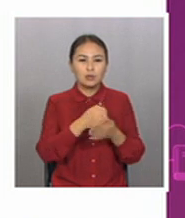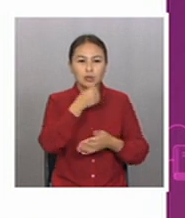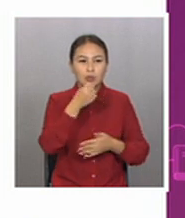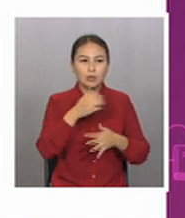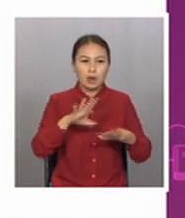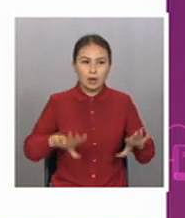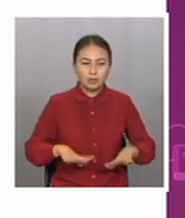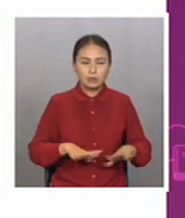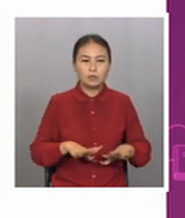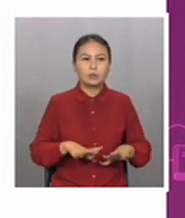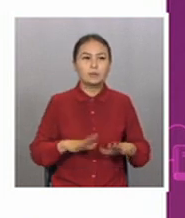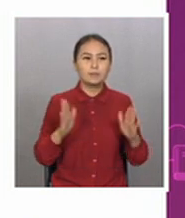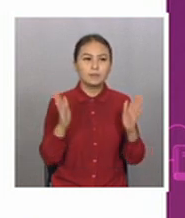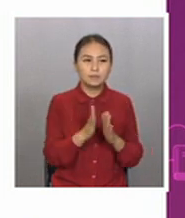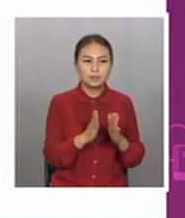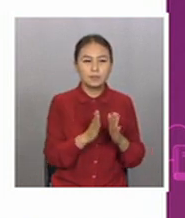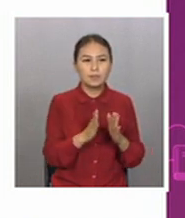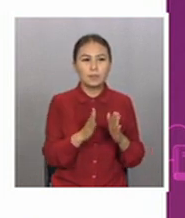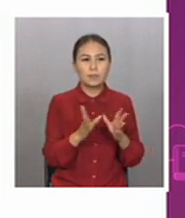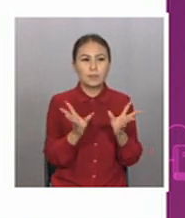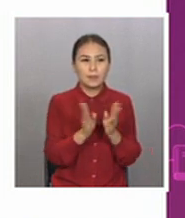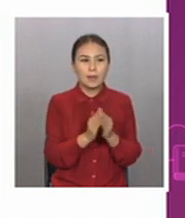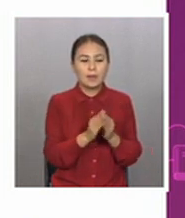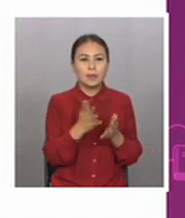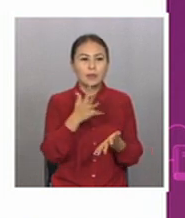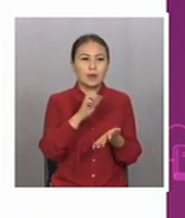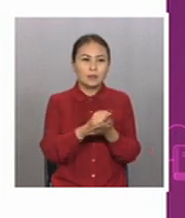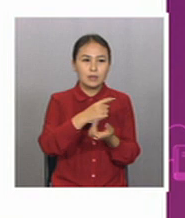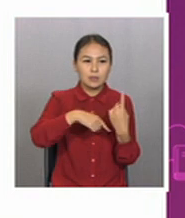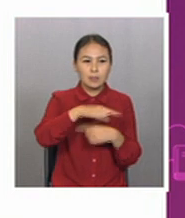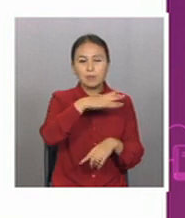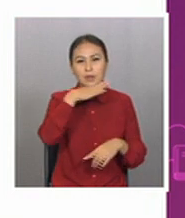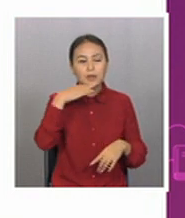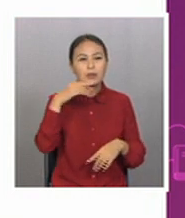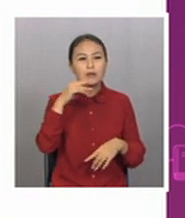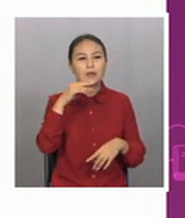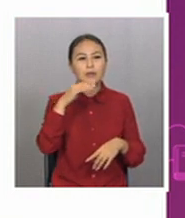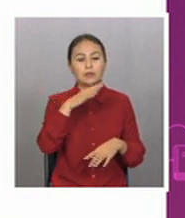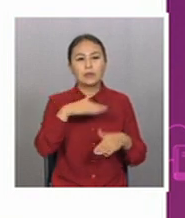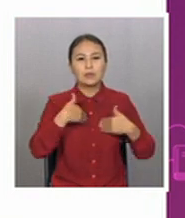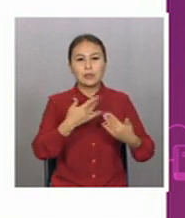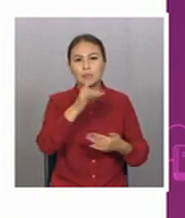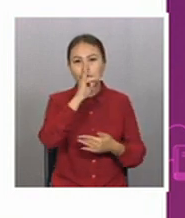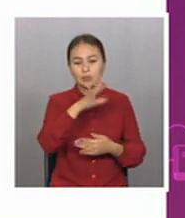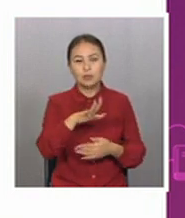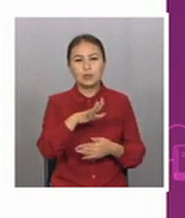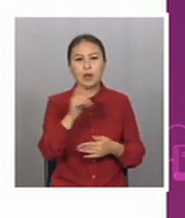бір қазыққа байлаулы. Айналса да мың қабат тілемейді